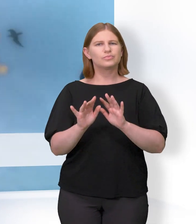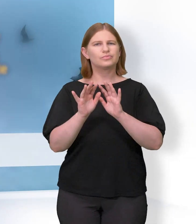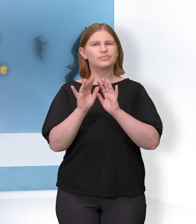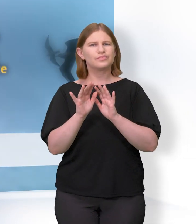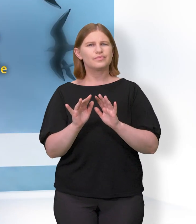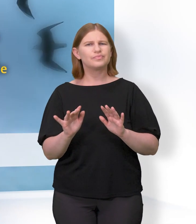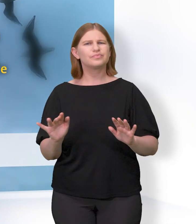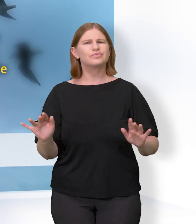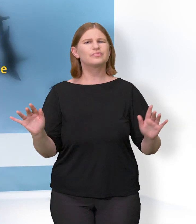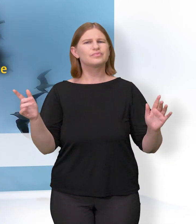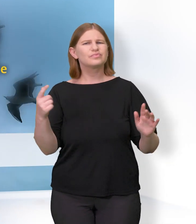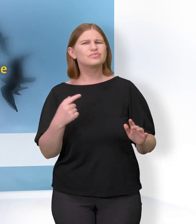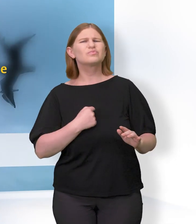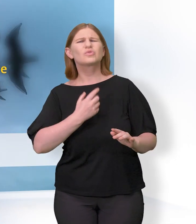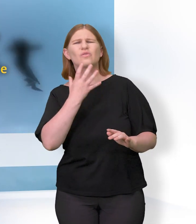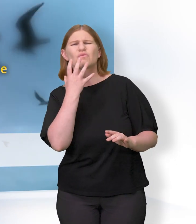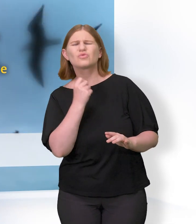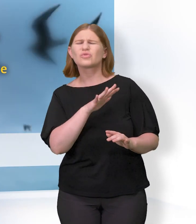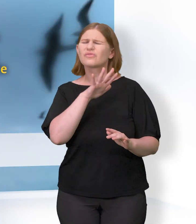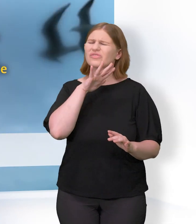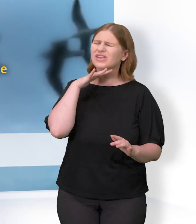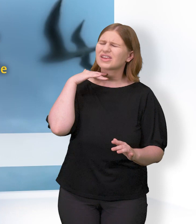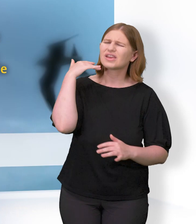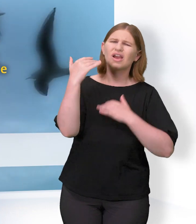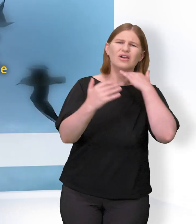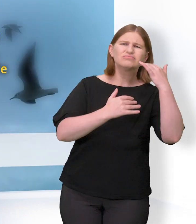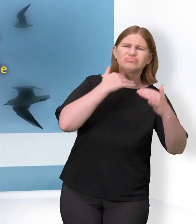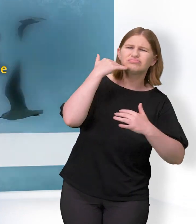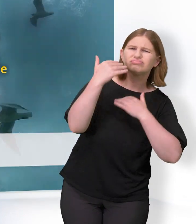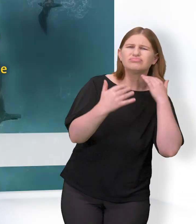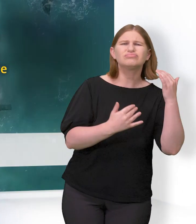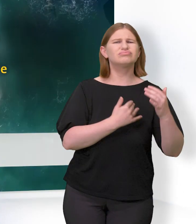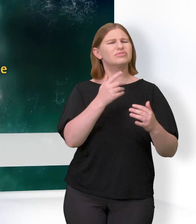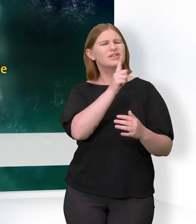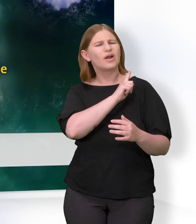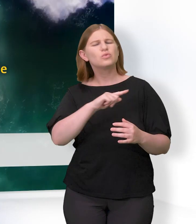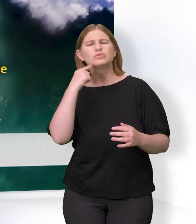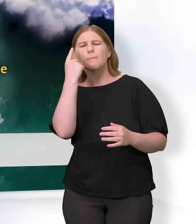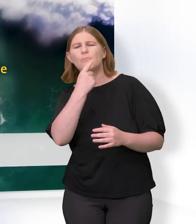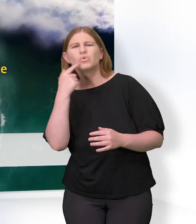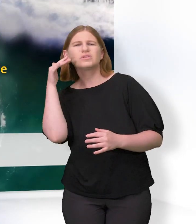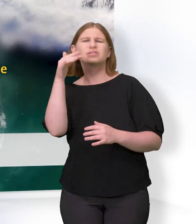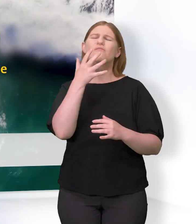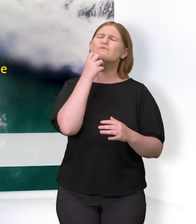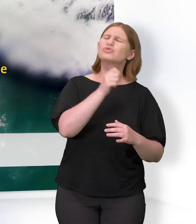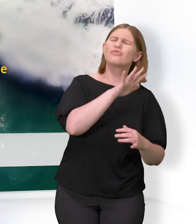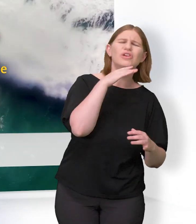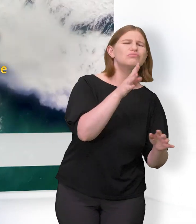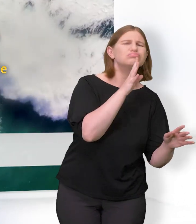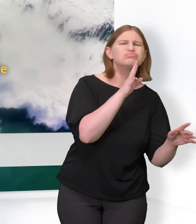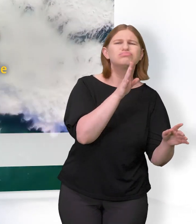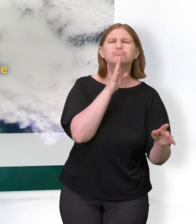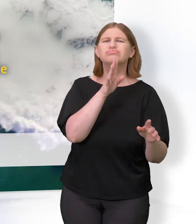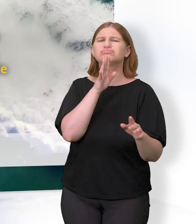Oh, dass ich tausend Zungen hätte und einen